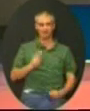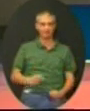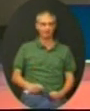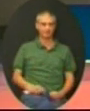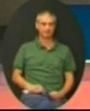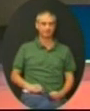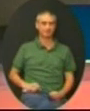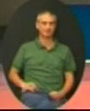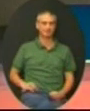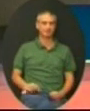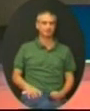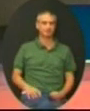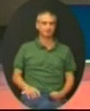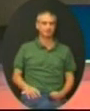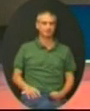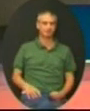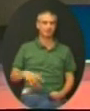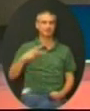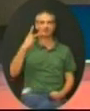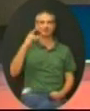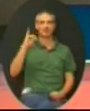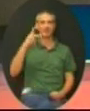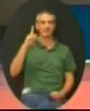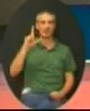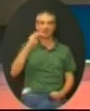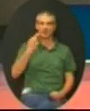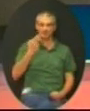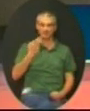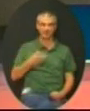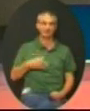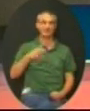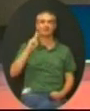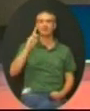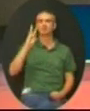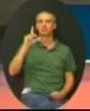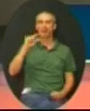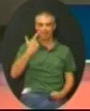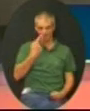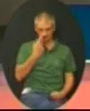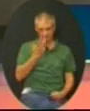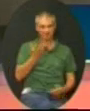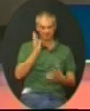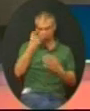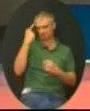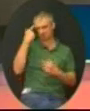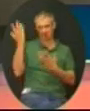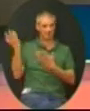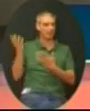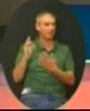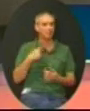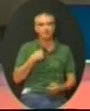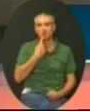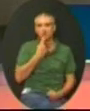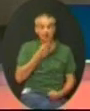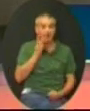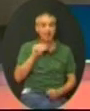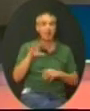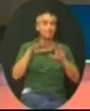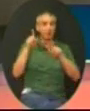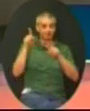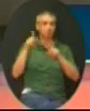אותם. פייפלה ורוזלה. קשר לאחד. קשר לאחד, יפה, הנה, ויד יודע. אז מה אני אומר? גם